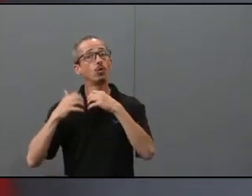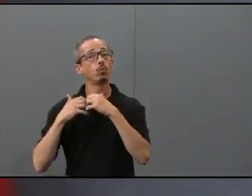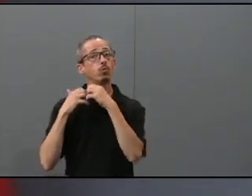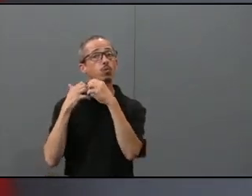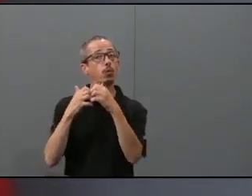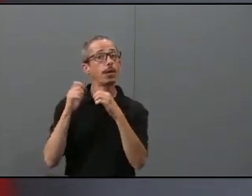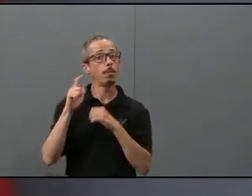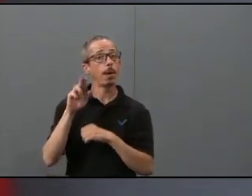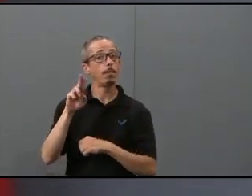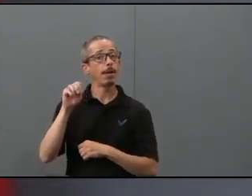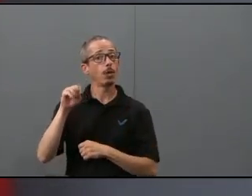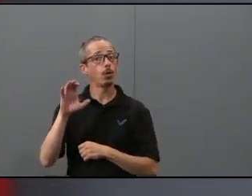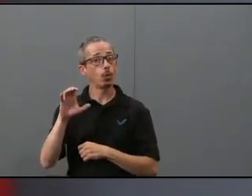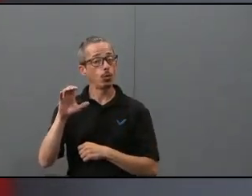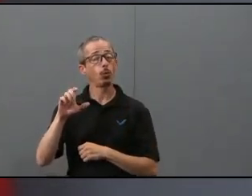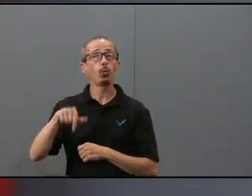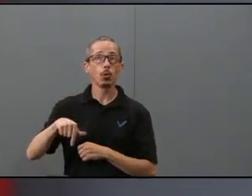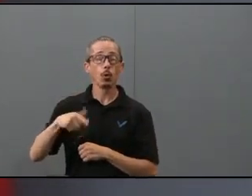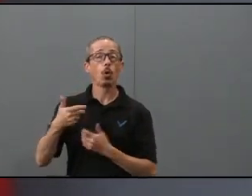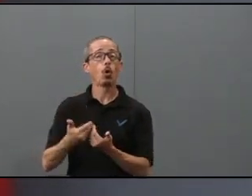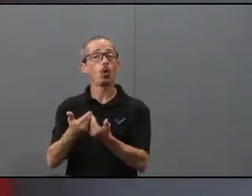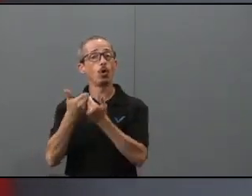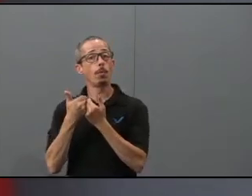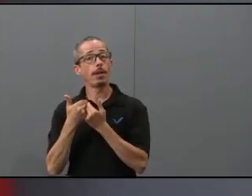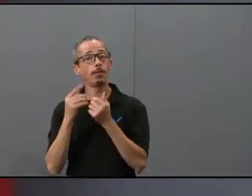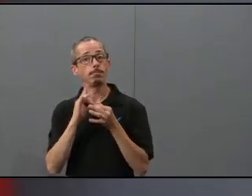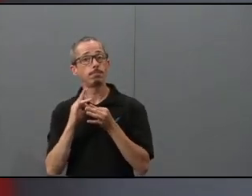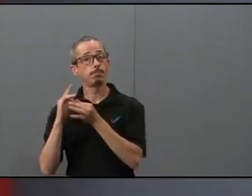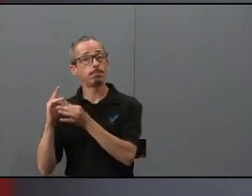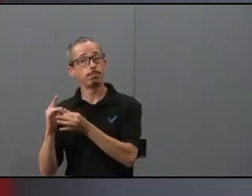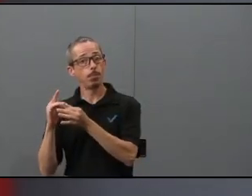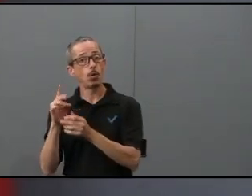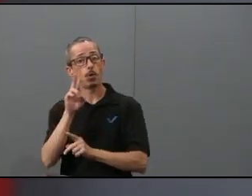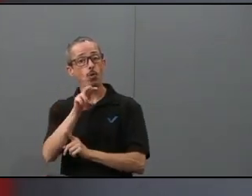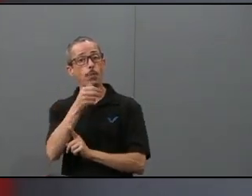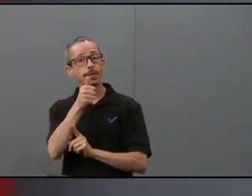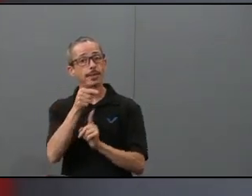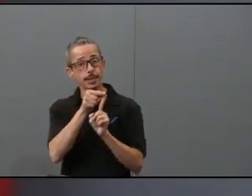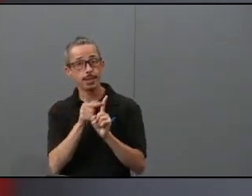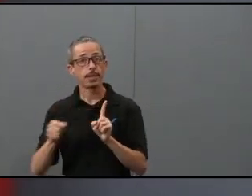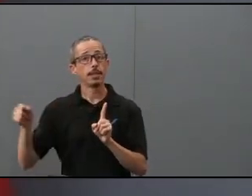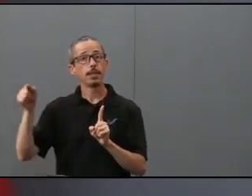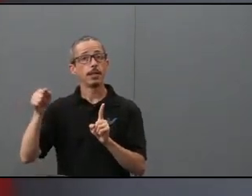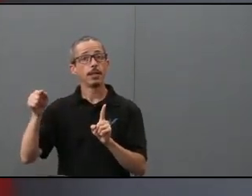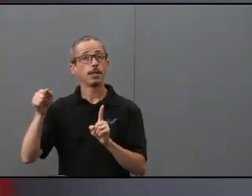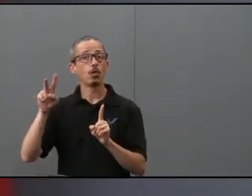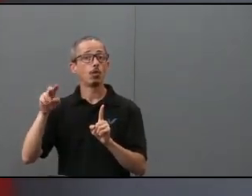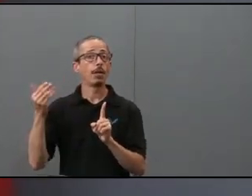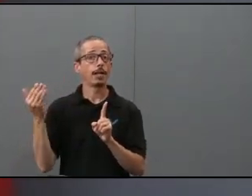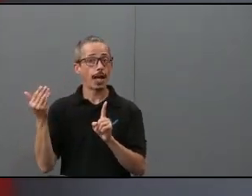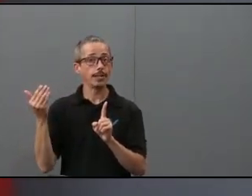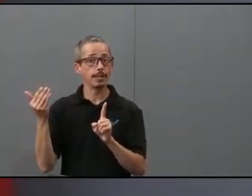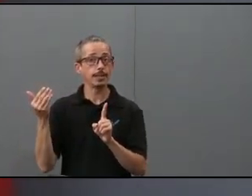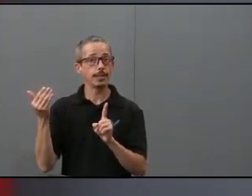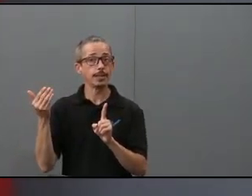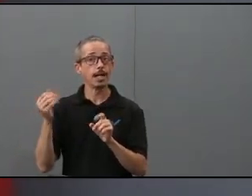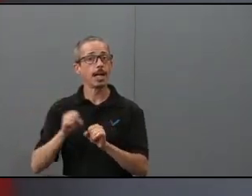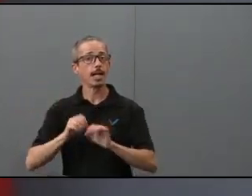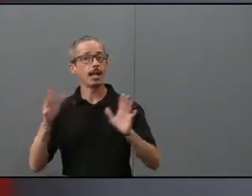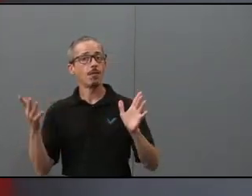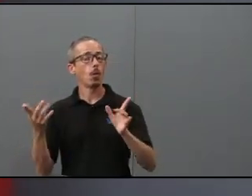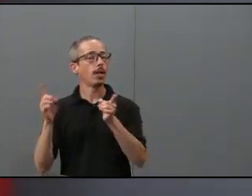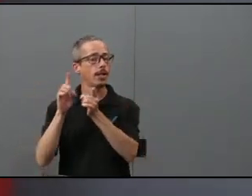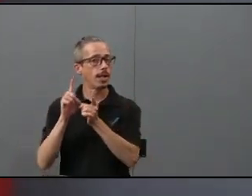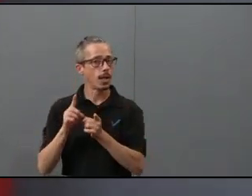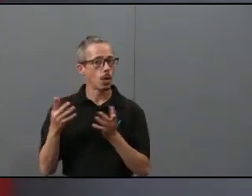Québec applicable dans le cadre des demandes en passant de la version 2010 à la version 2015 clarifier que